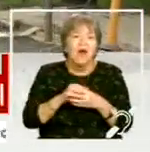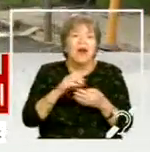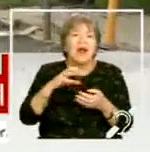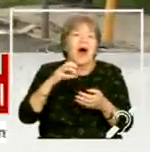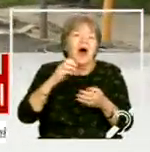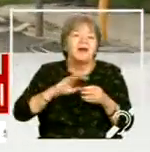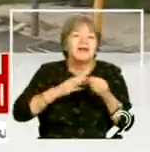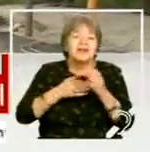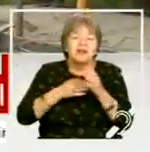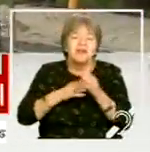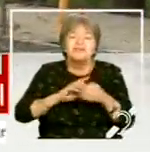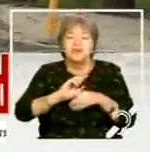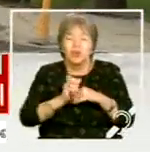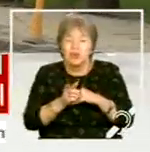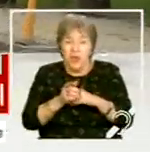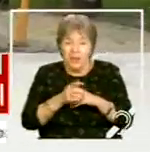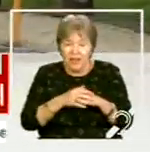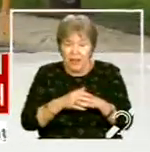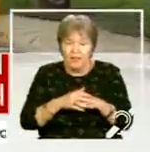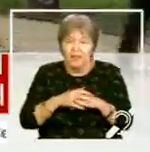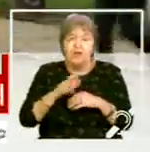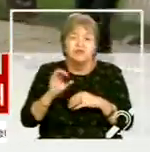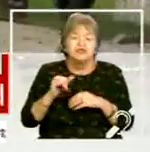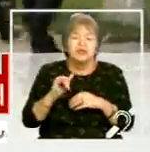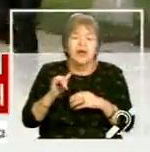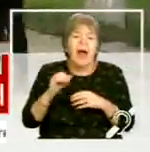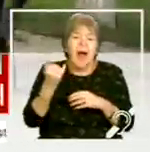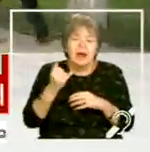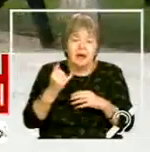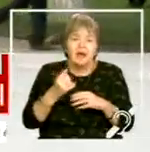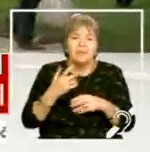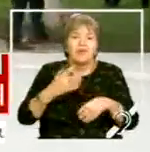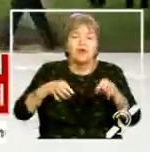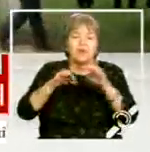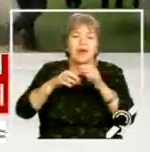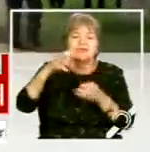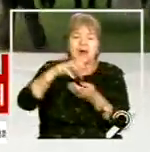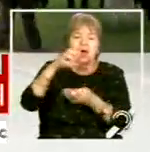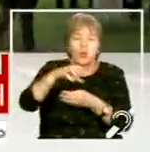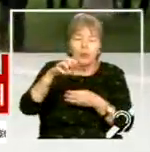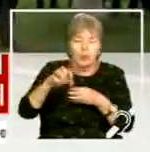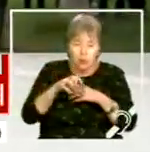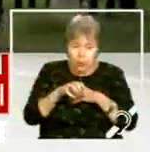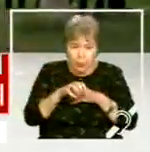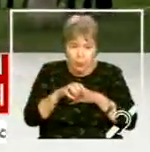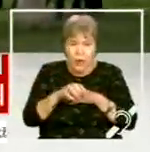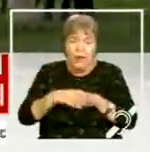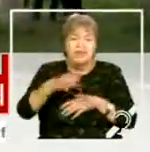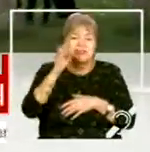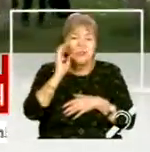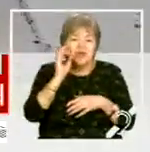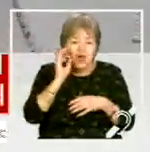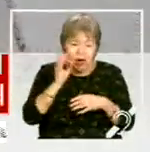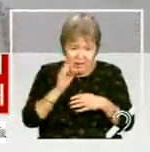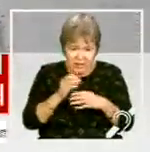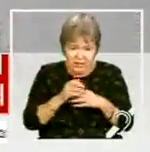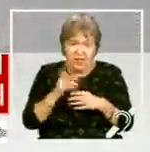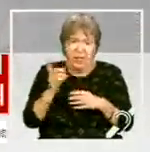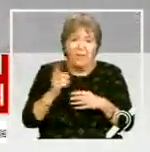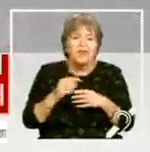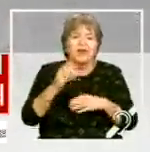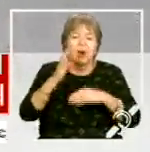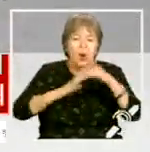de Urgență și IGSU, care vor forma echipe cu specialiști din